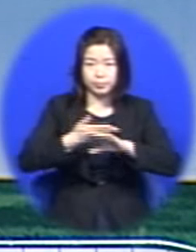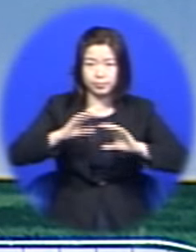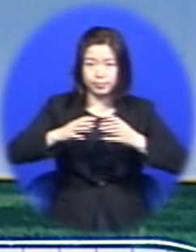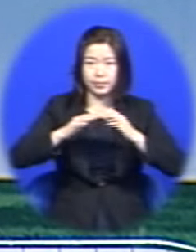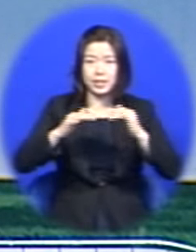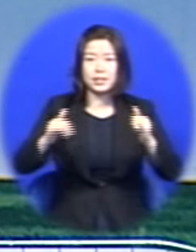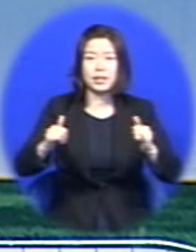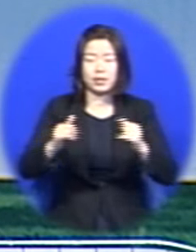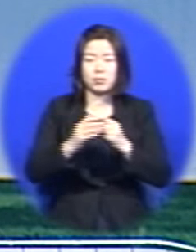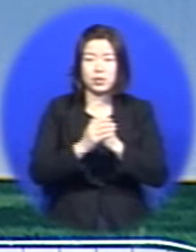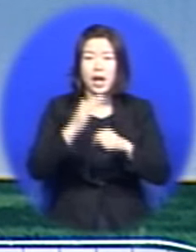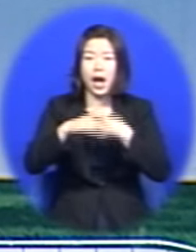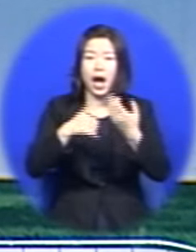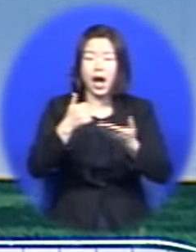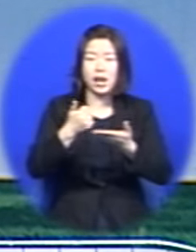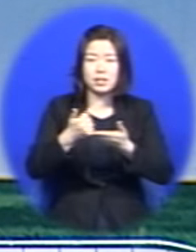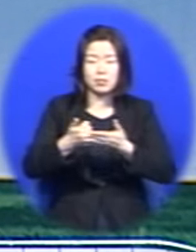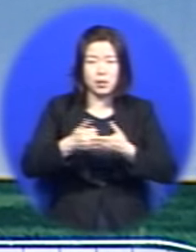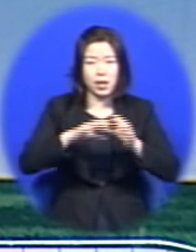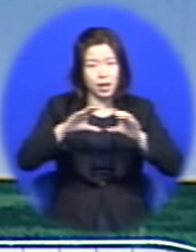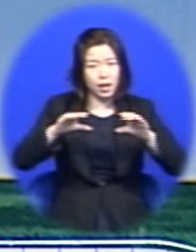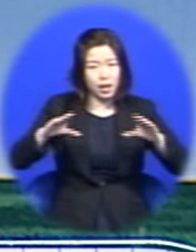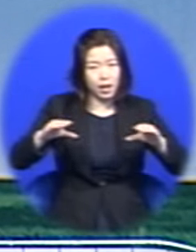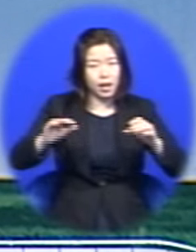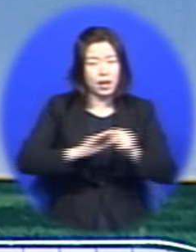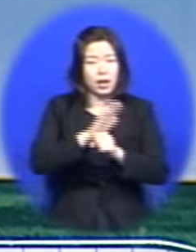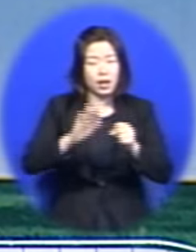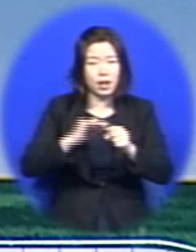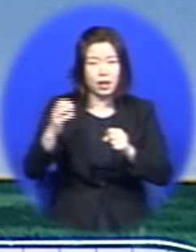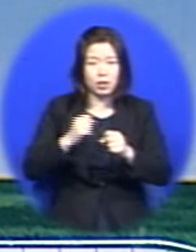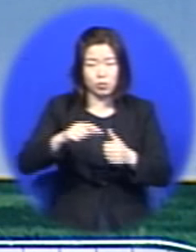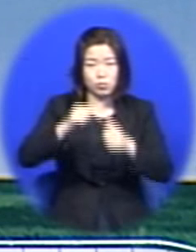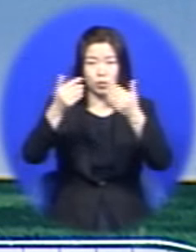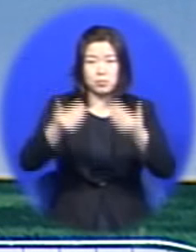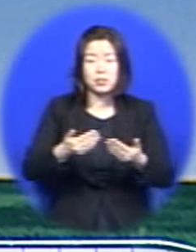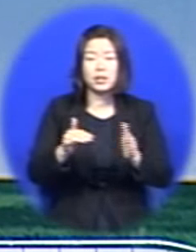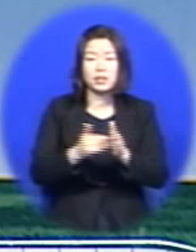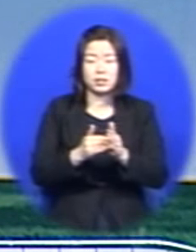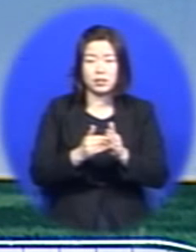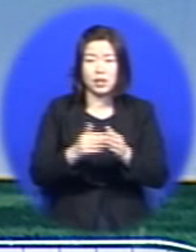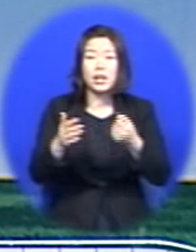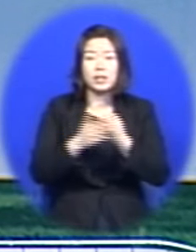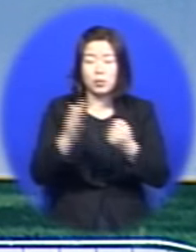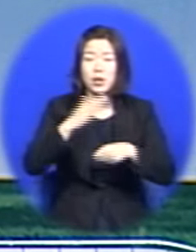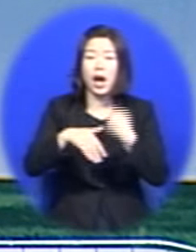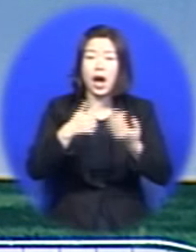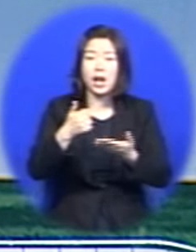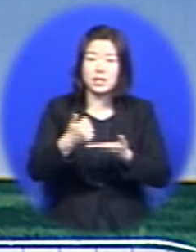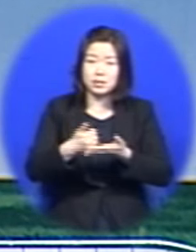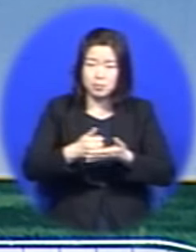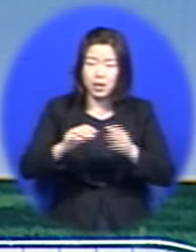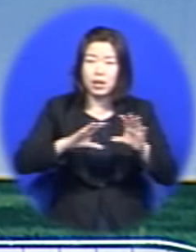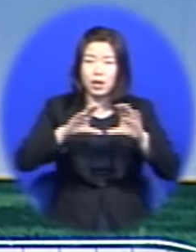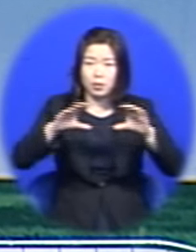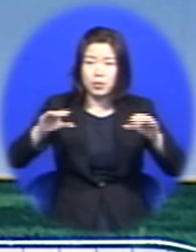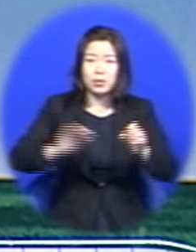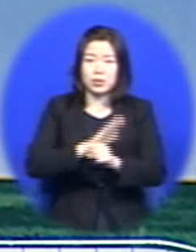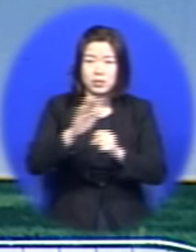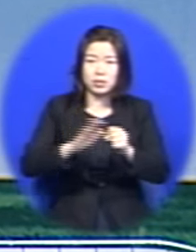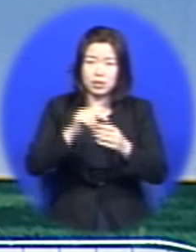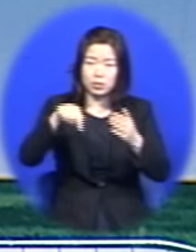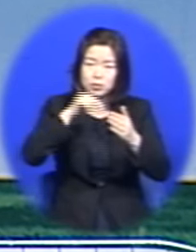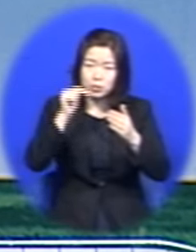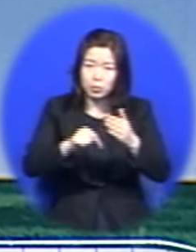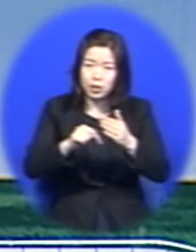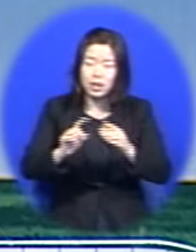이방인들은 하나님의 인자하심으로 구원을 받았습니다. 그러므로 항상 하나님의 인자하심 속에 살아있어야 돼요.